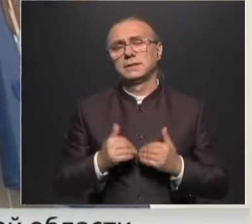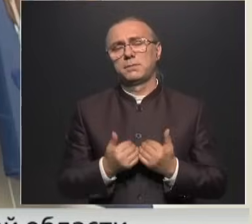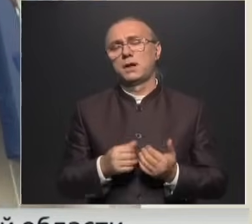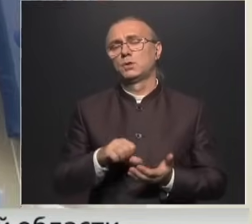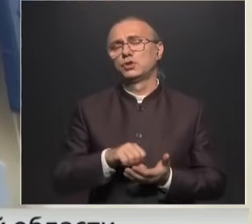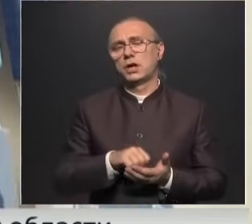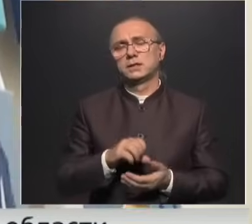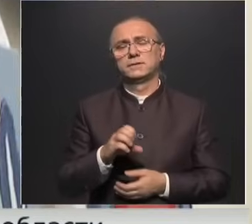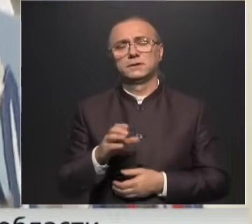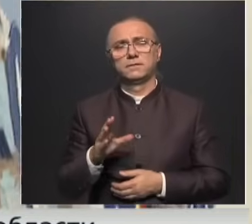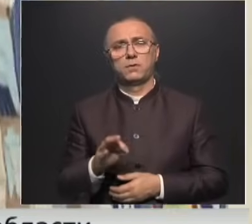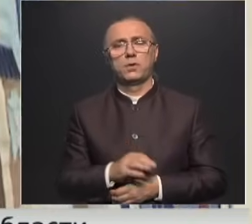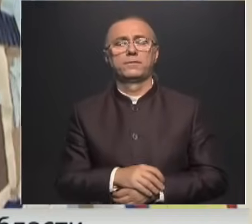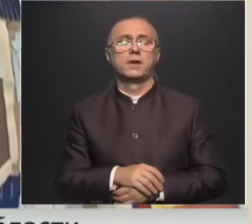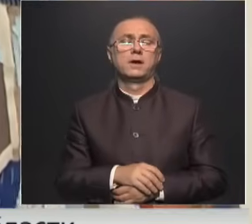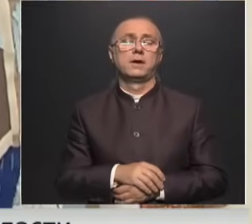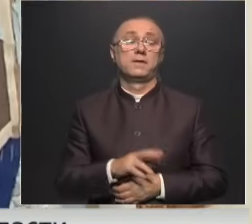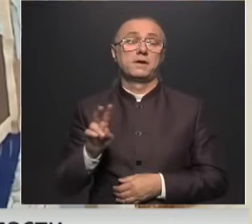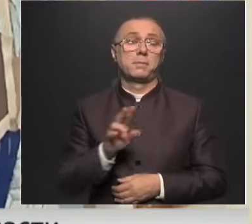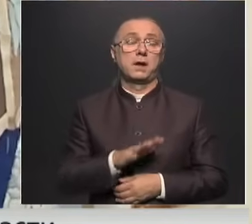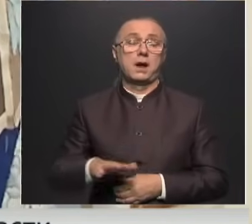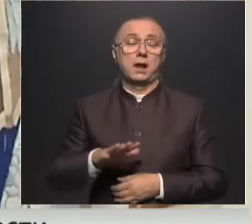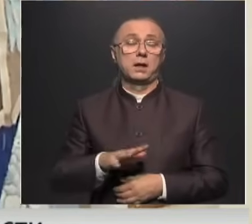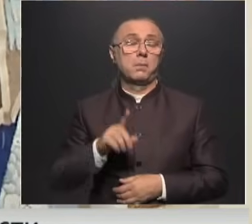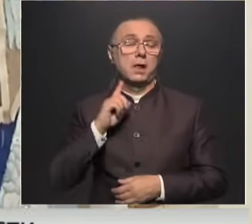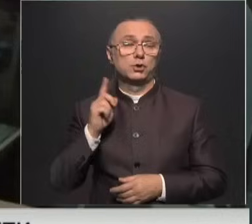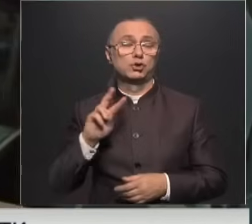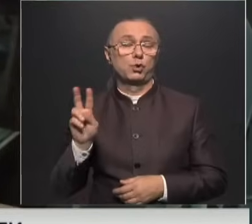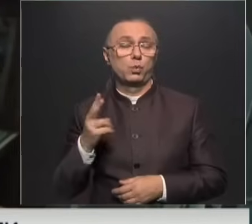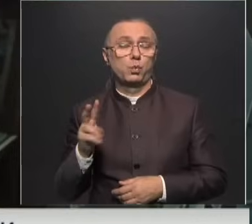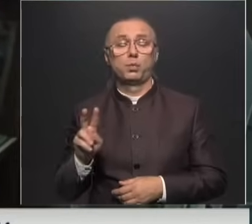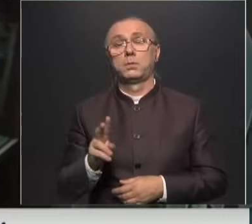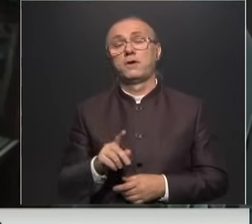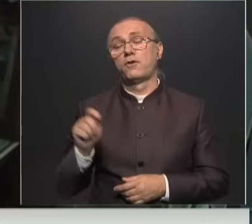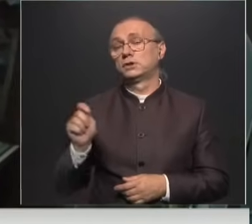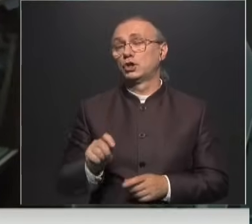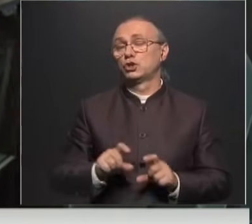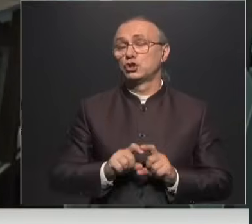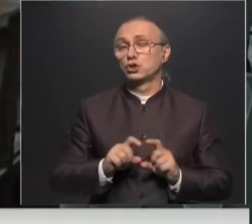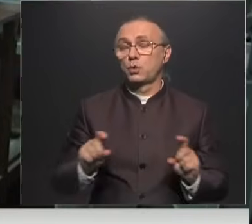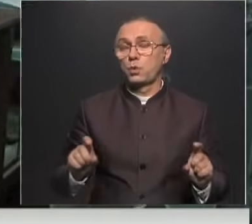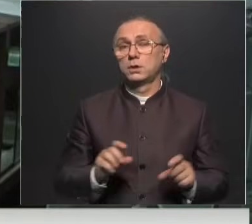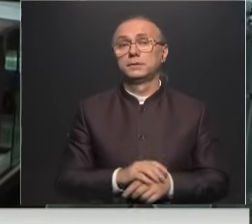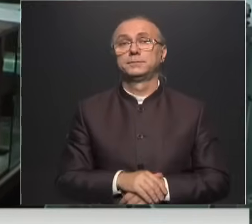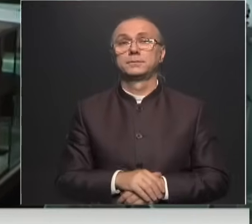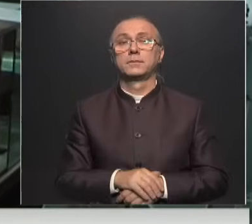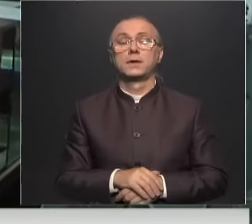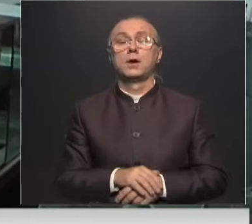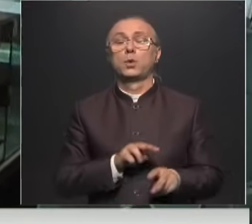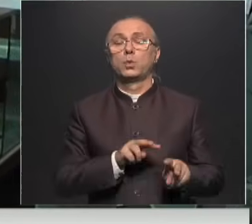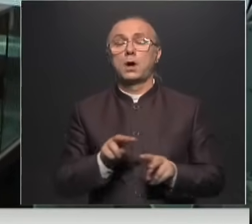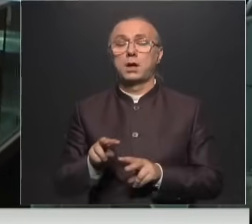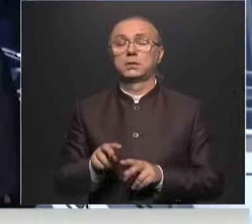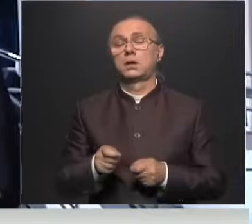СВО в епархиальные молодежные клубы, воскресные школы и другое. Кураторами этой работы назначены военные